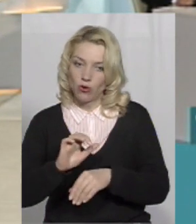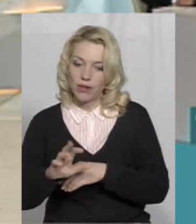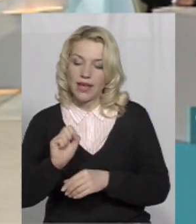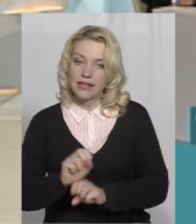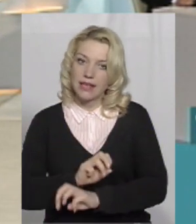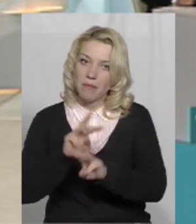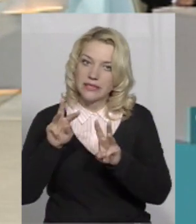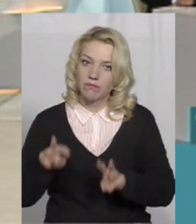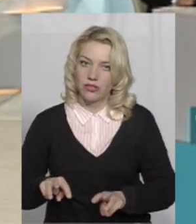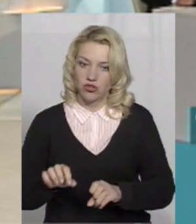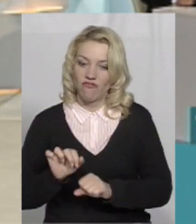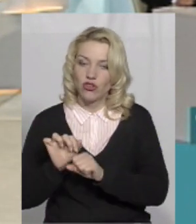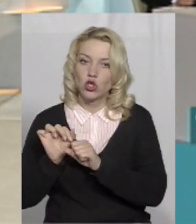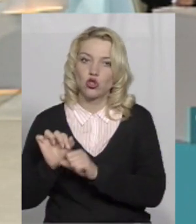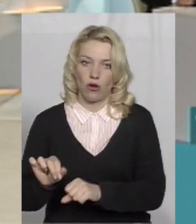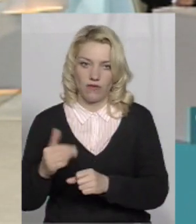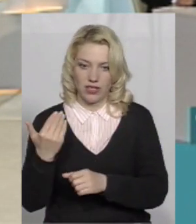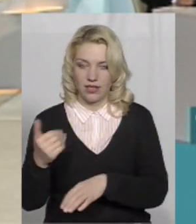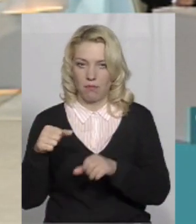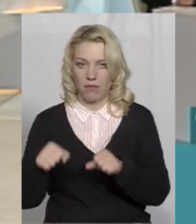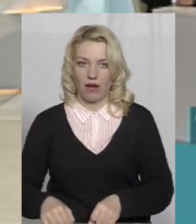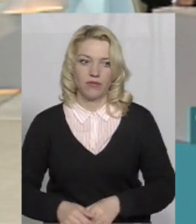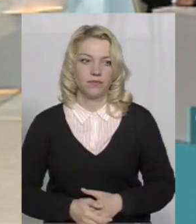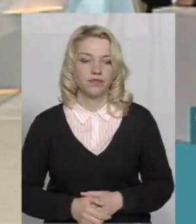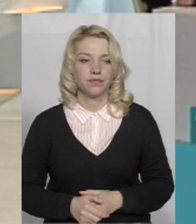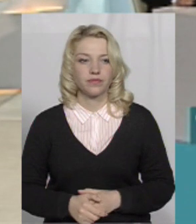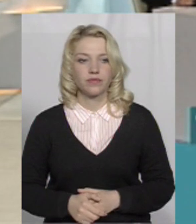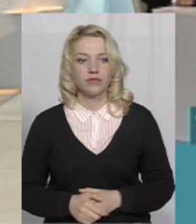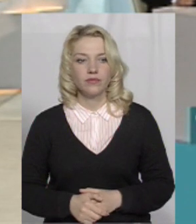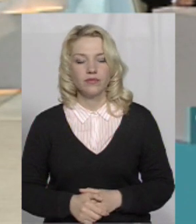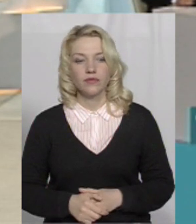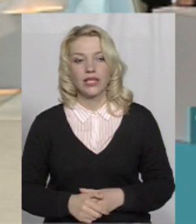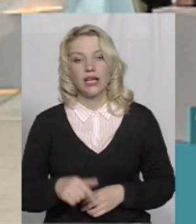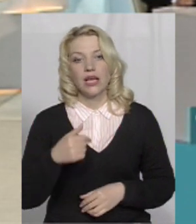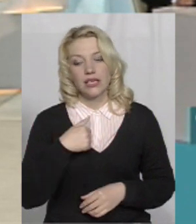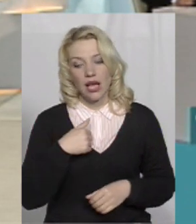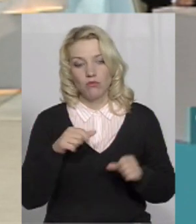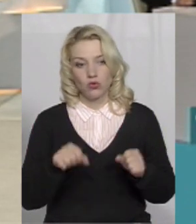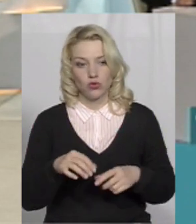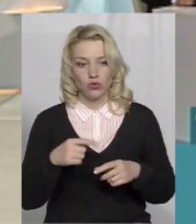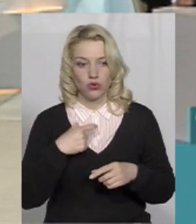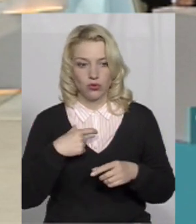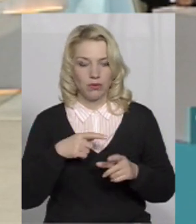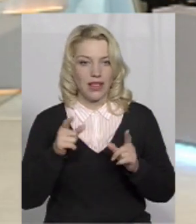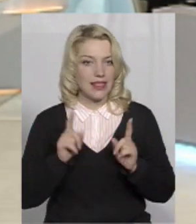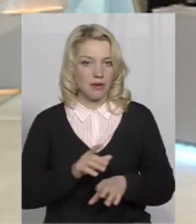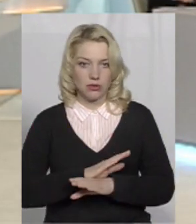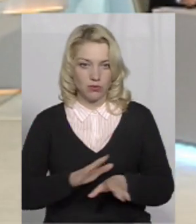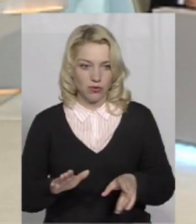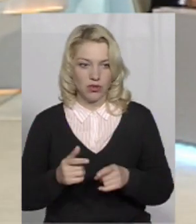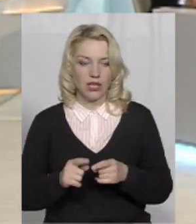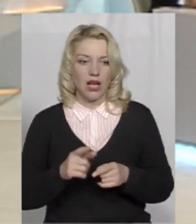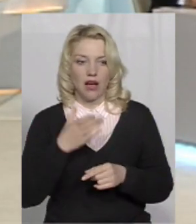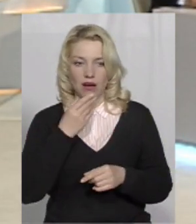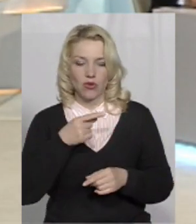тобто відстоювання їхніх прав перед виконавцем. А ви як думаєте? Я можу трошки дозволити собі не погодитись. Дуже